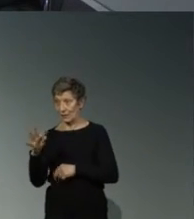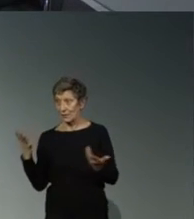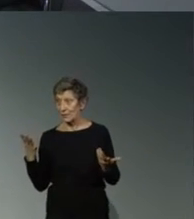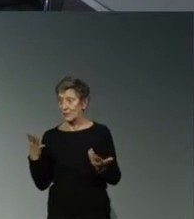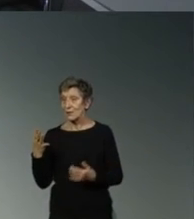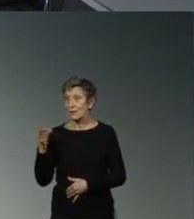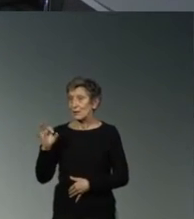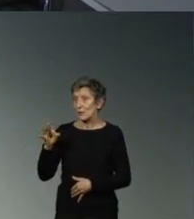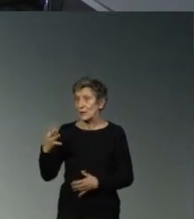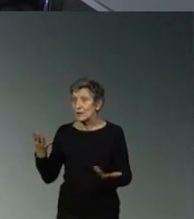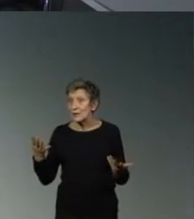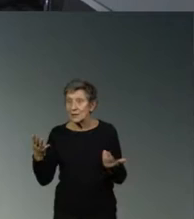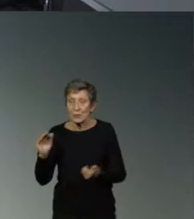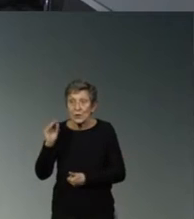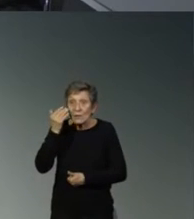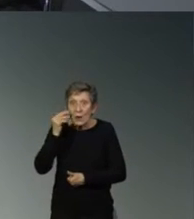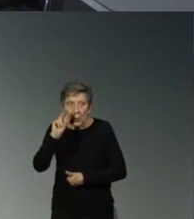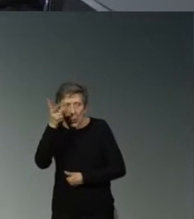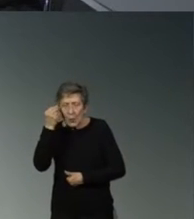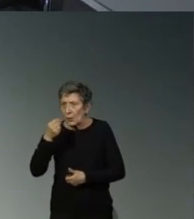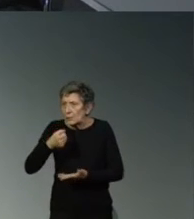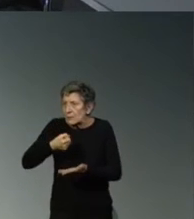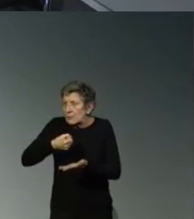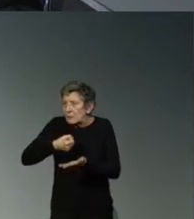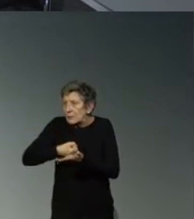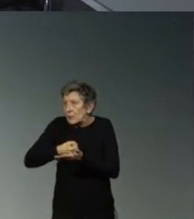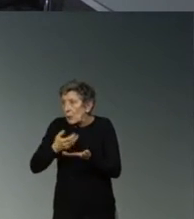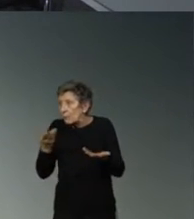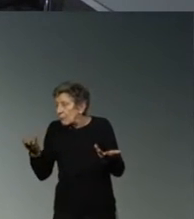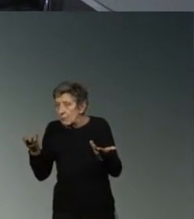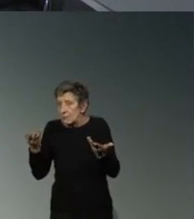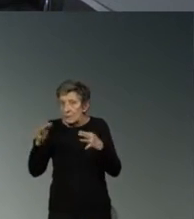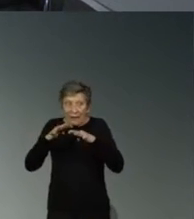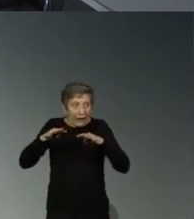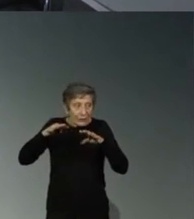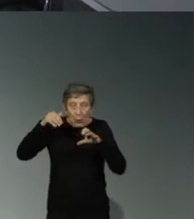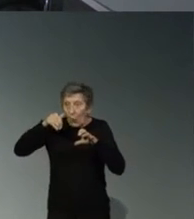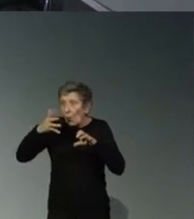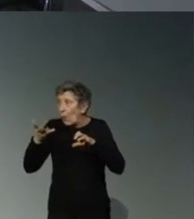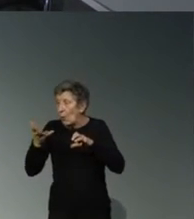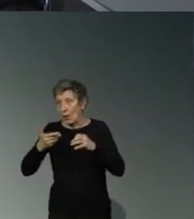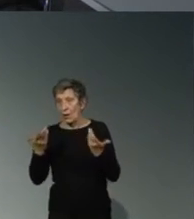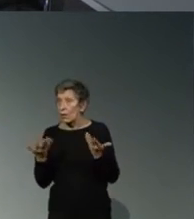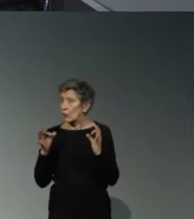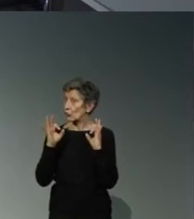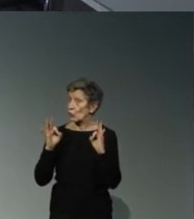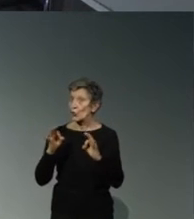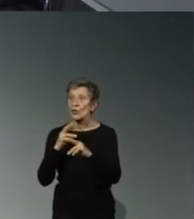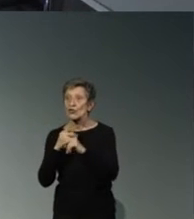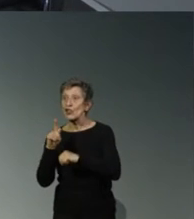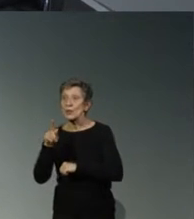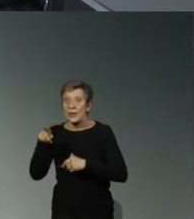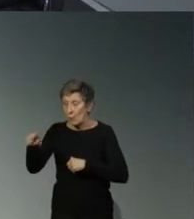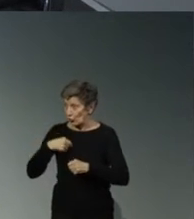Pour avoir en fait une compréhension minimale de ce que c'est qu'un réseau de neurones. Et en fait, je me suis fait expliquer par ChatGPT, je lui ai demandé quelle